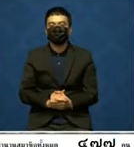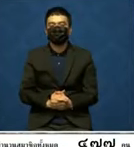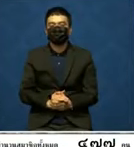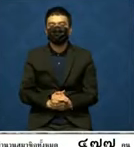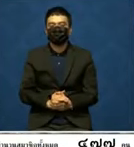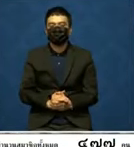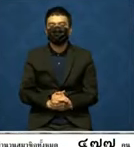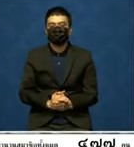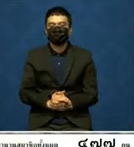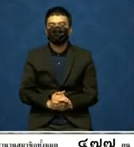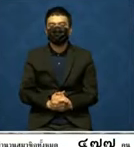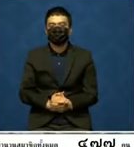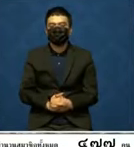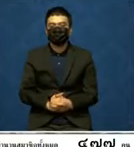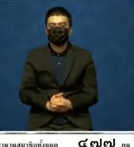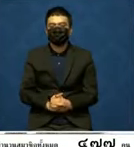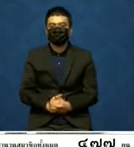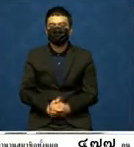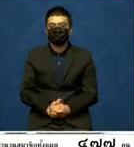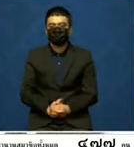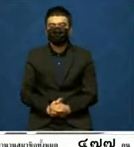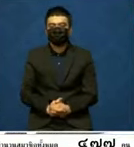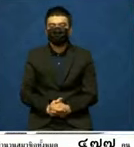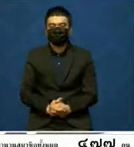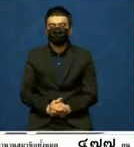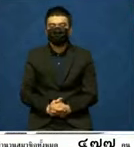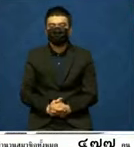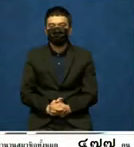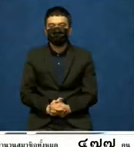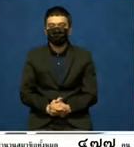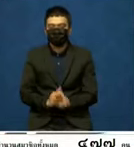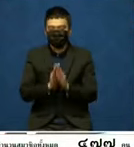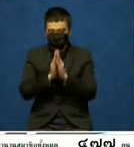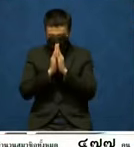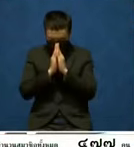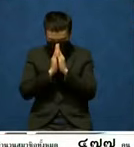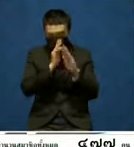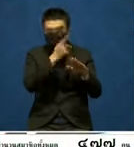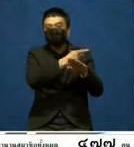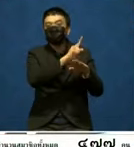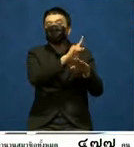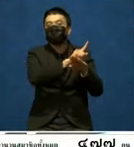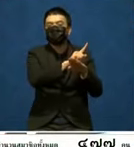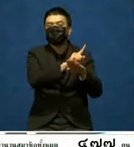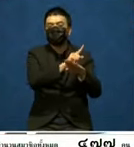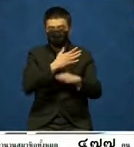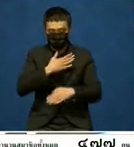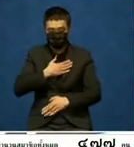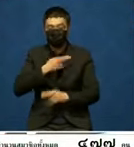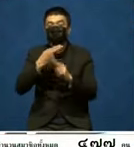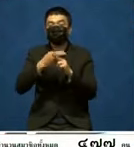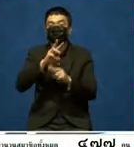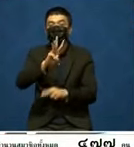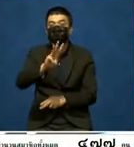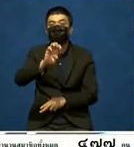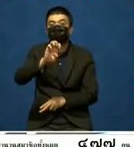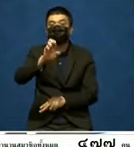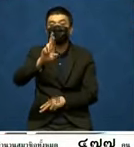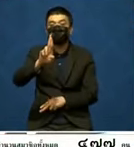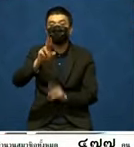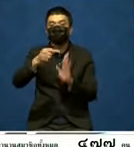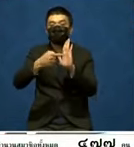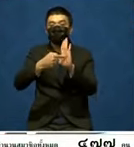เชิญครับท่าน ครับครับขอบคุณท่านประธานครับผมวิรัติ วรศิลป์ พรรคเสรีรวมไทยนะครับท่านประธานครับ